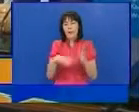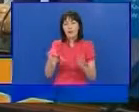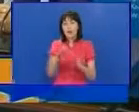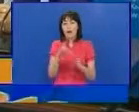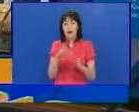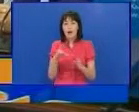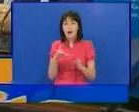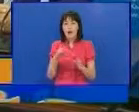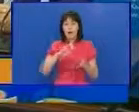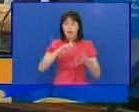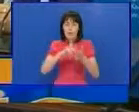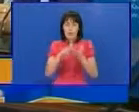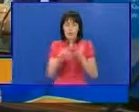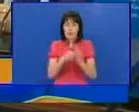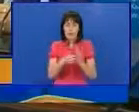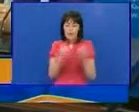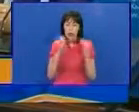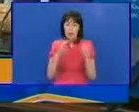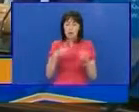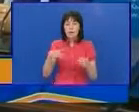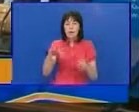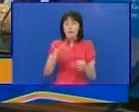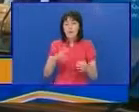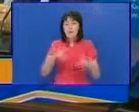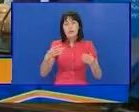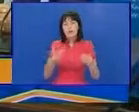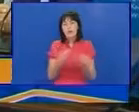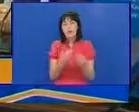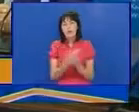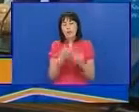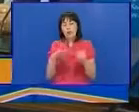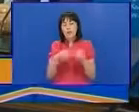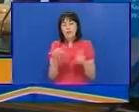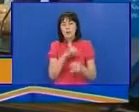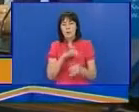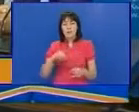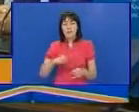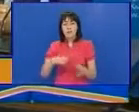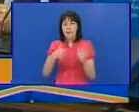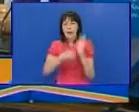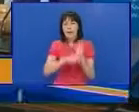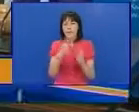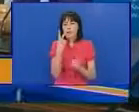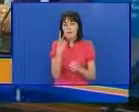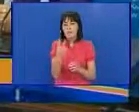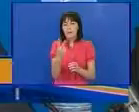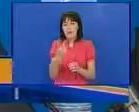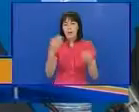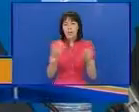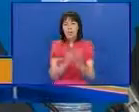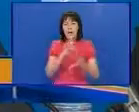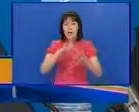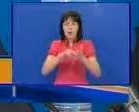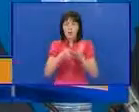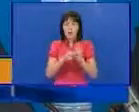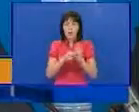аяқталу жоспарланып отыр. Осы аудандағы индустриалдық аймақтардың өзінде, қазір таңның өзінде 62 жаңа жоба